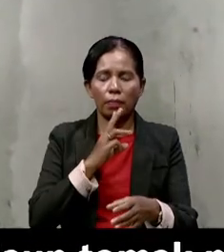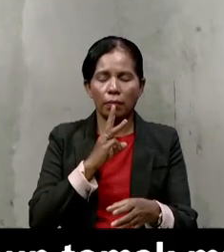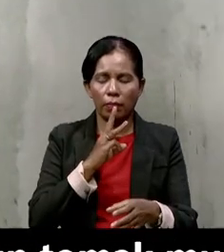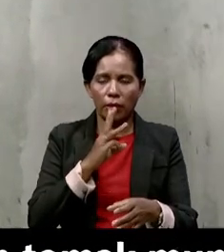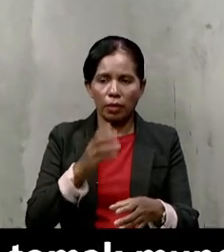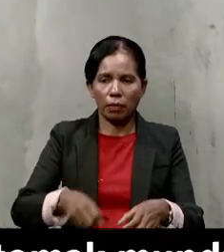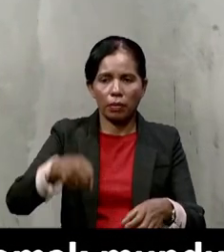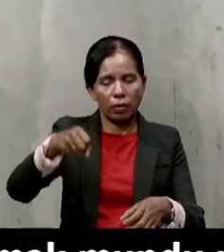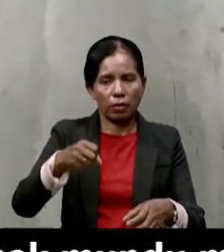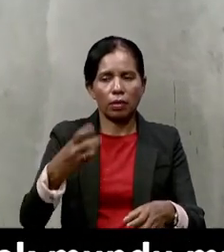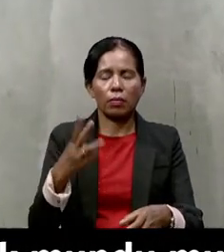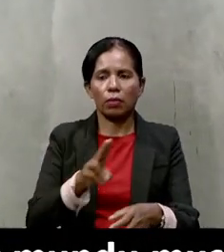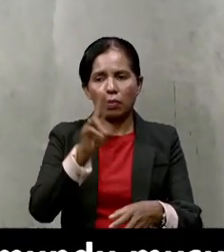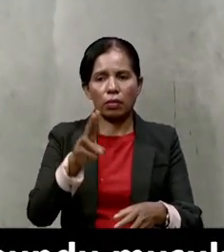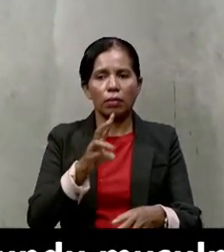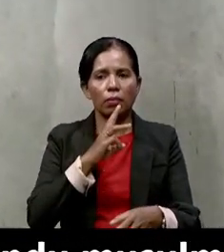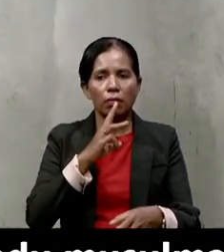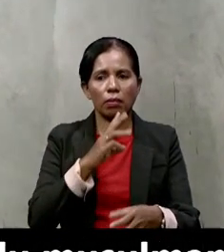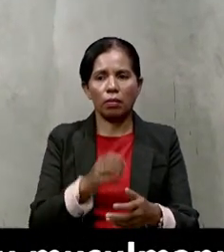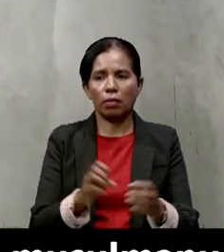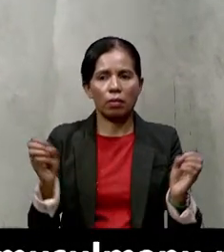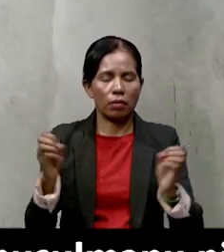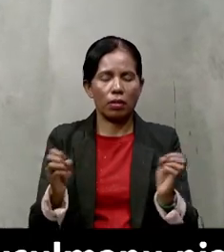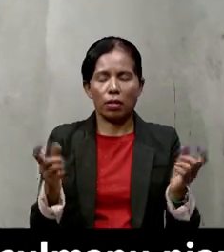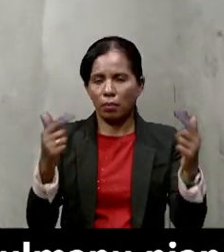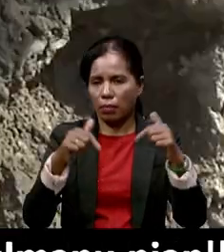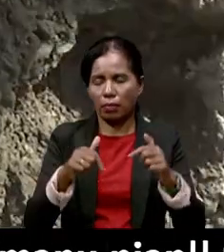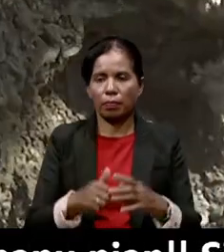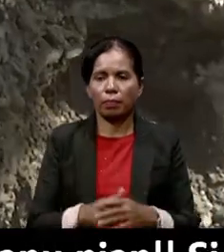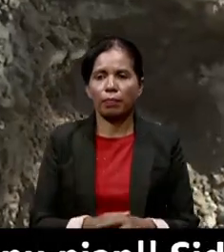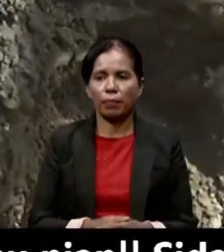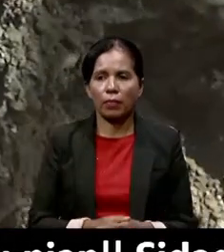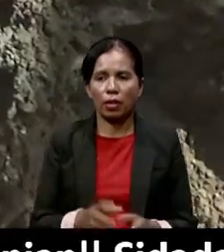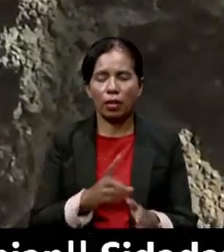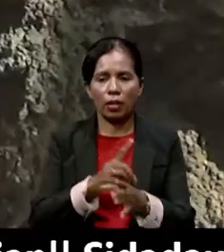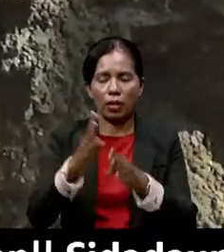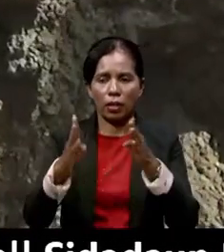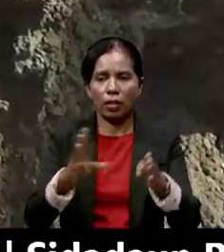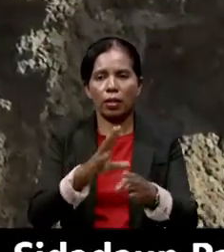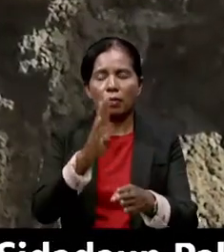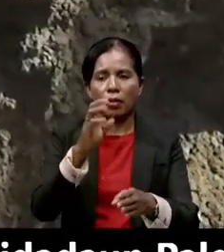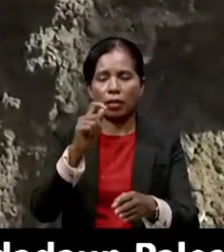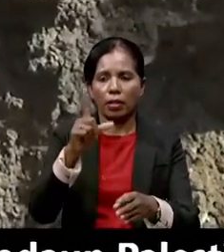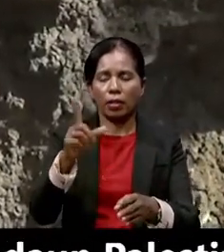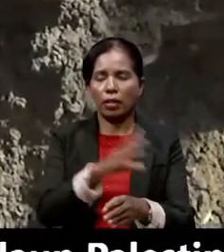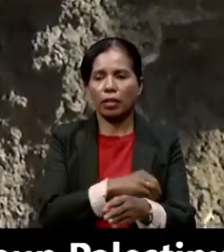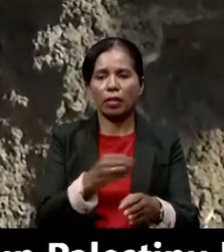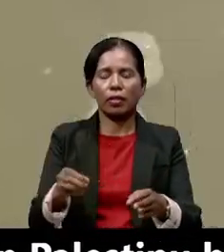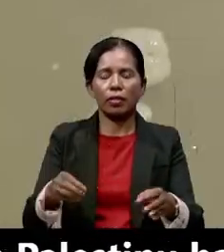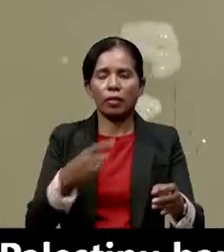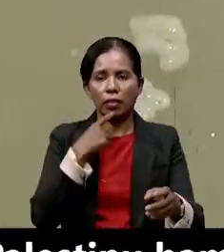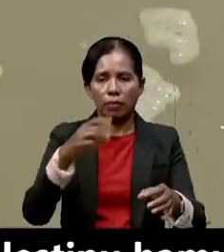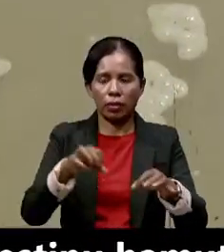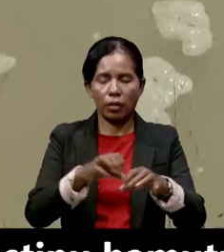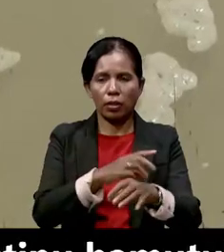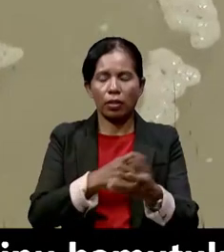iranere be pa be la sai lancer Direktur Operasaun no Manutensaun BTL informa, nia parte sei orienta tekniku